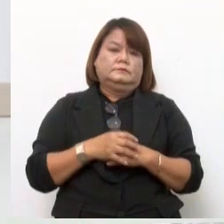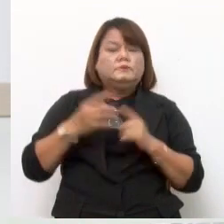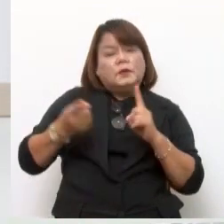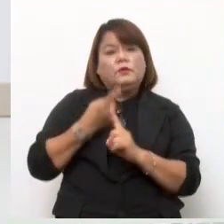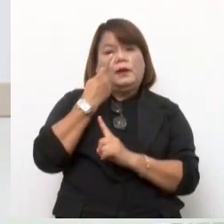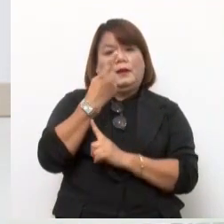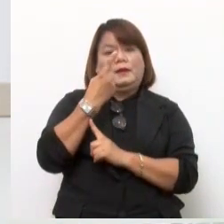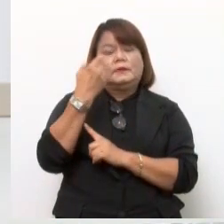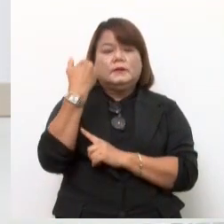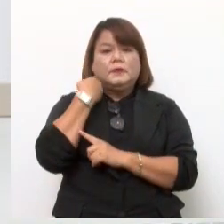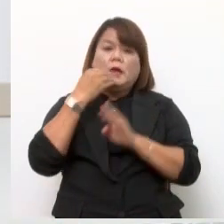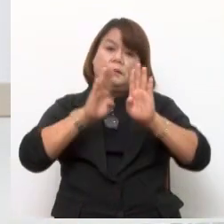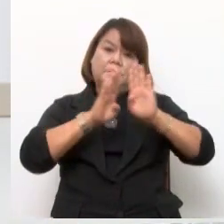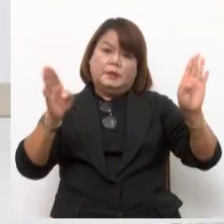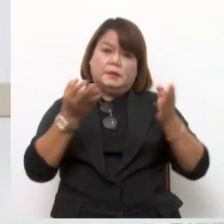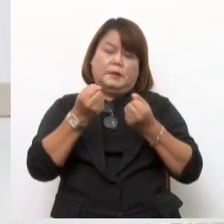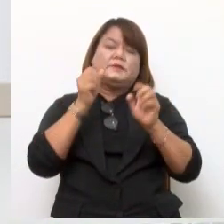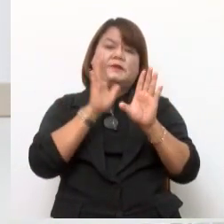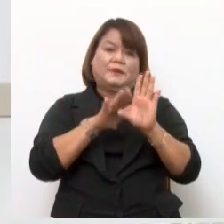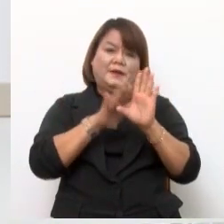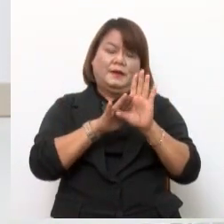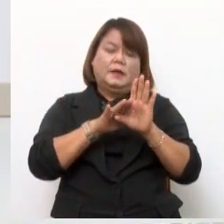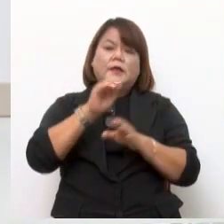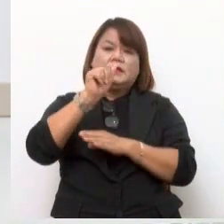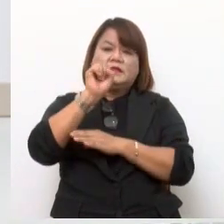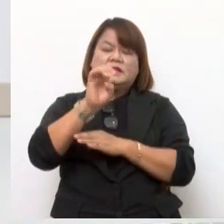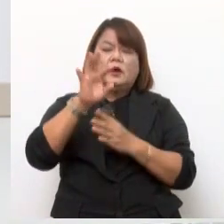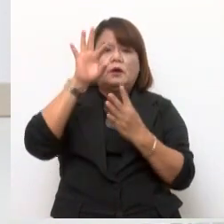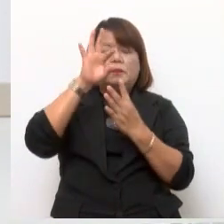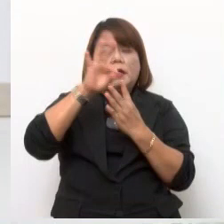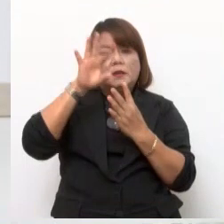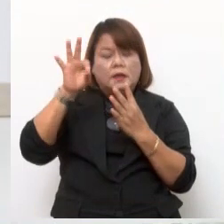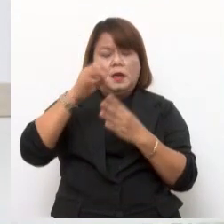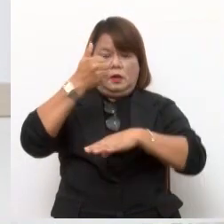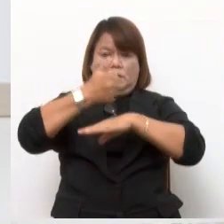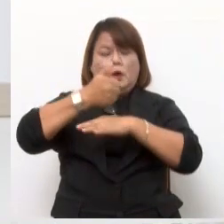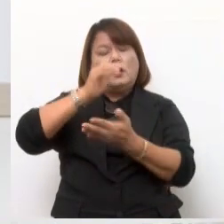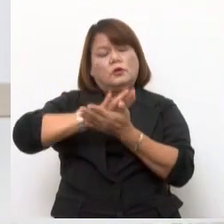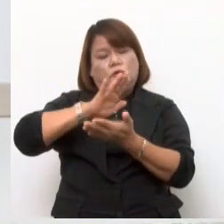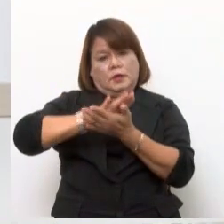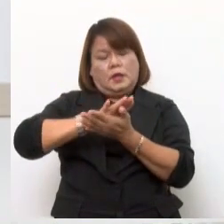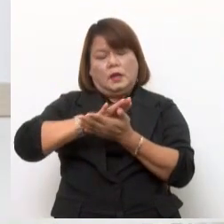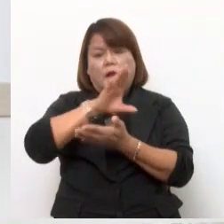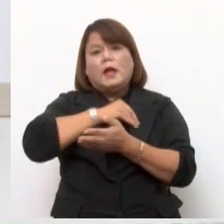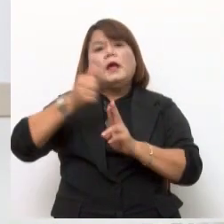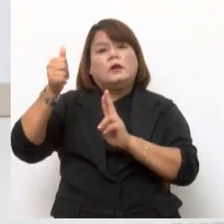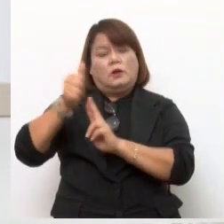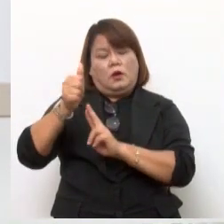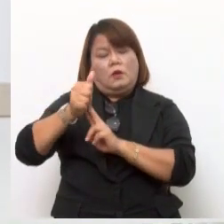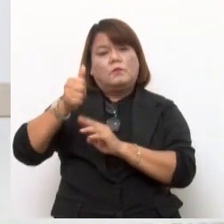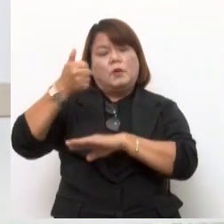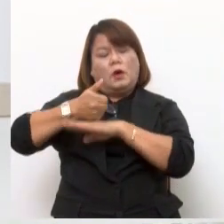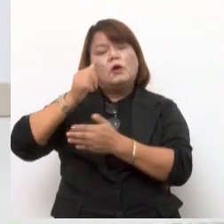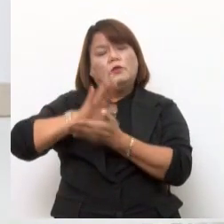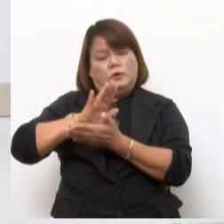การเปิดรับสมัครสอบคัดเลือกผอ.โรงเรียนและรองผอ.โรงเรียนก็ขอ